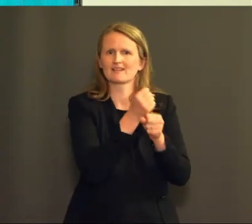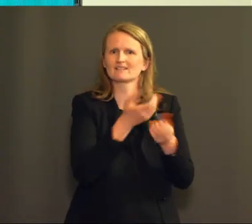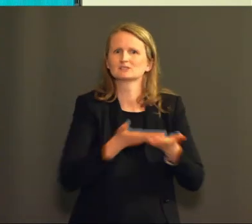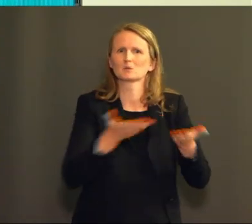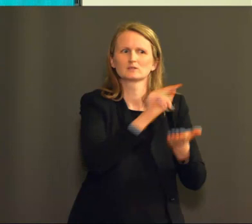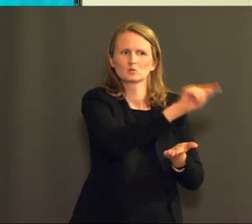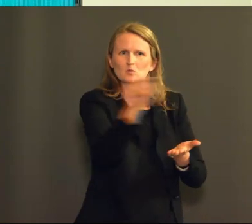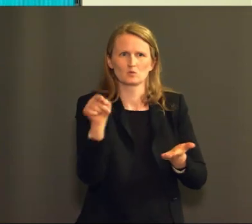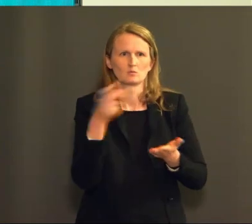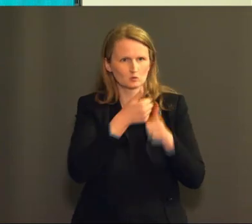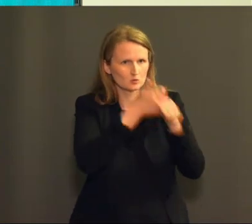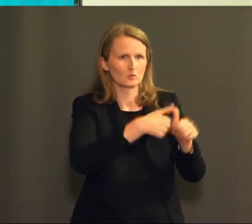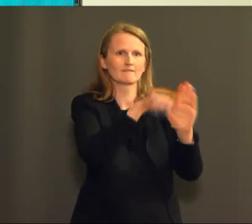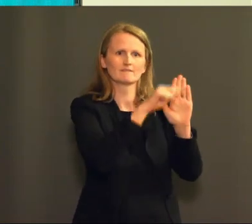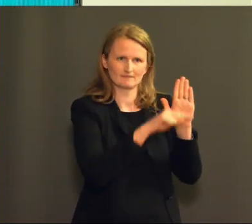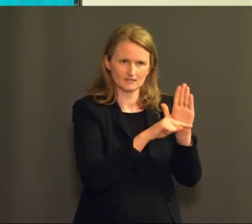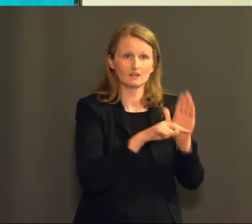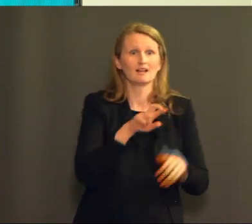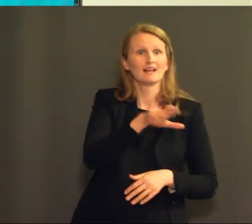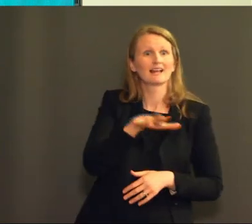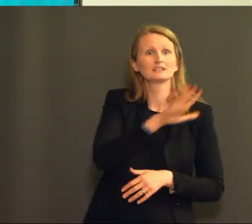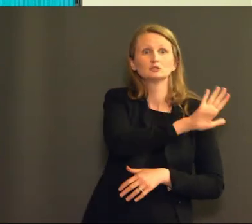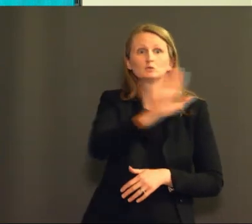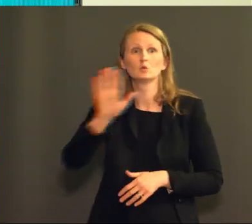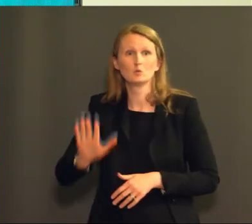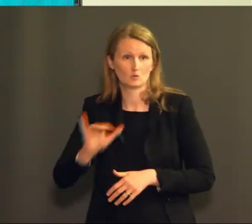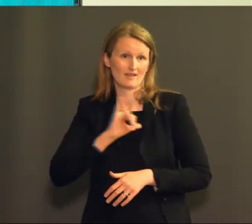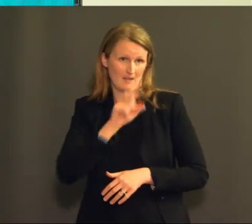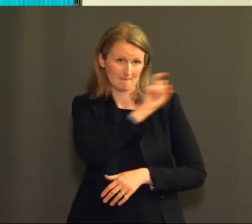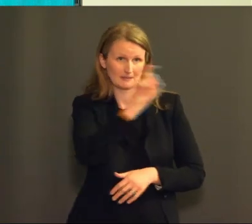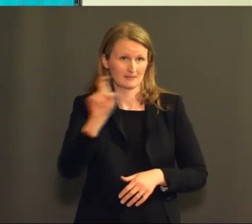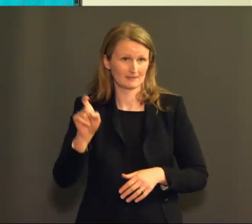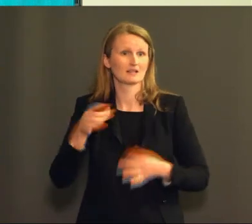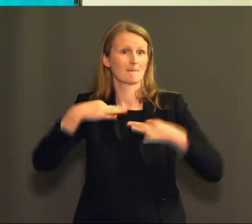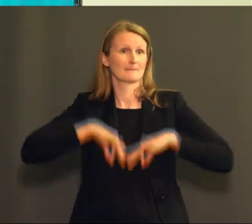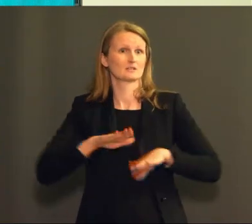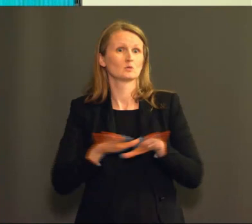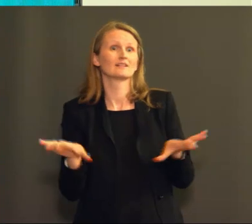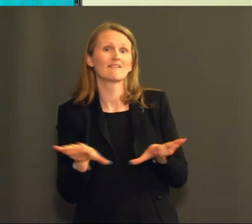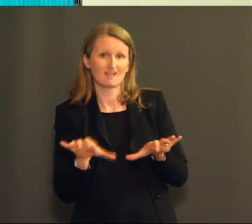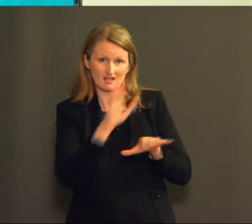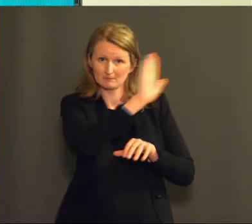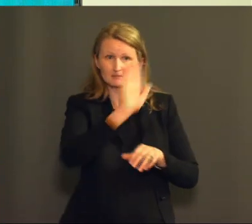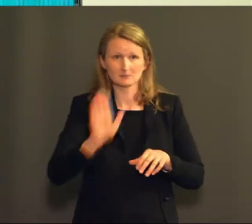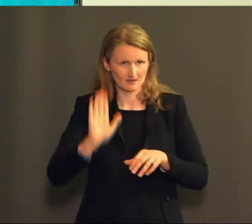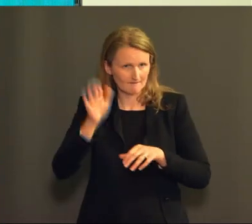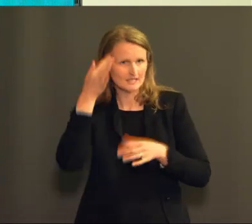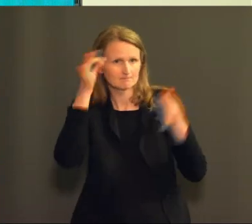différentes initiatives. Bien entendu, on doit continuer à renforcer nos